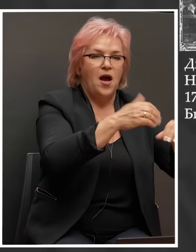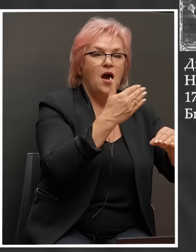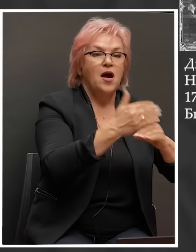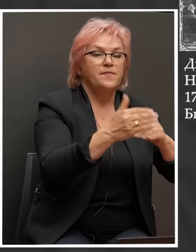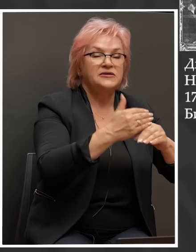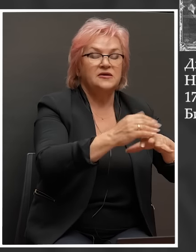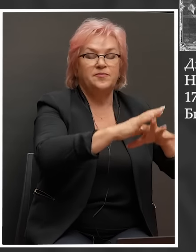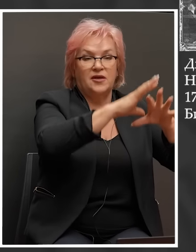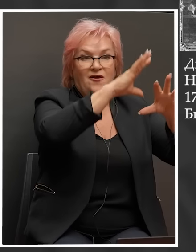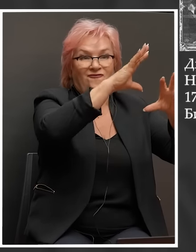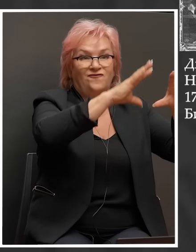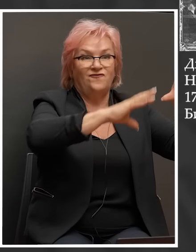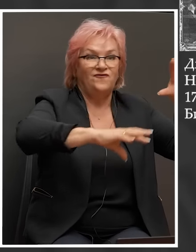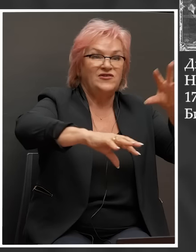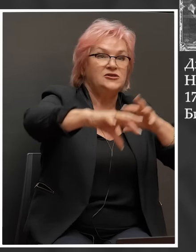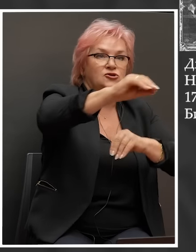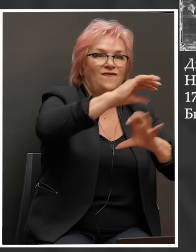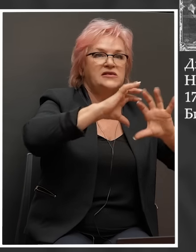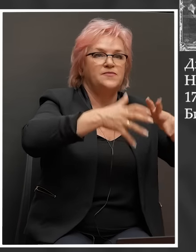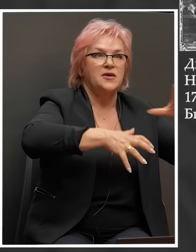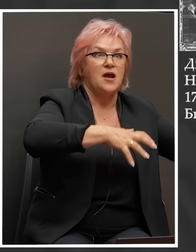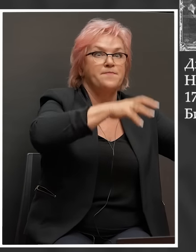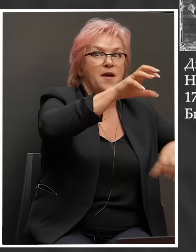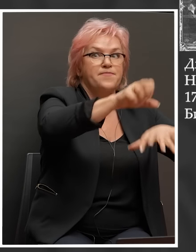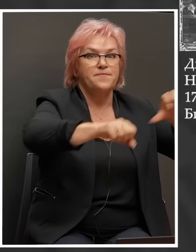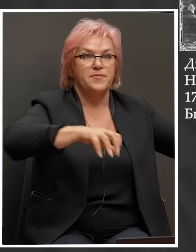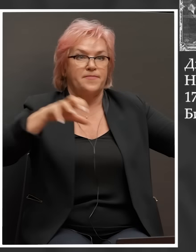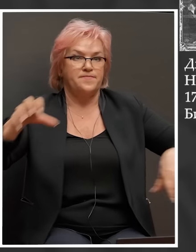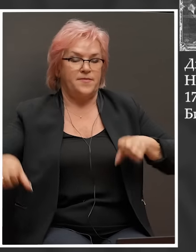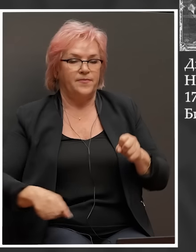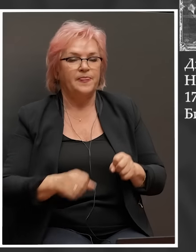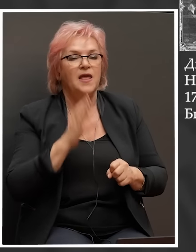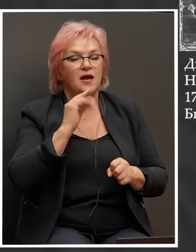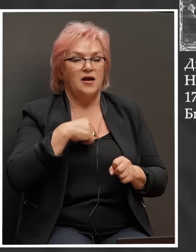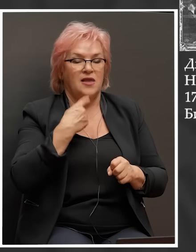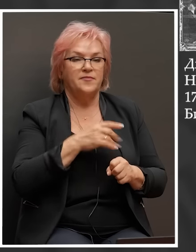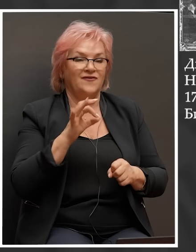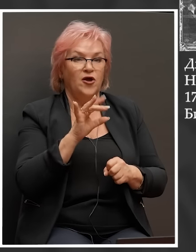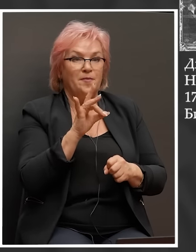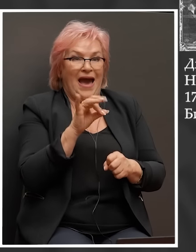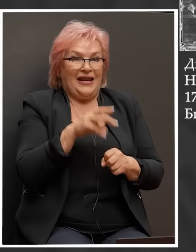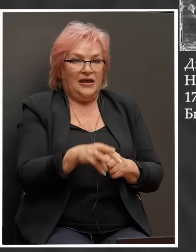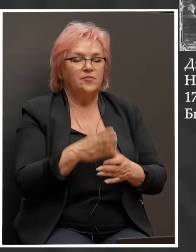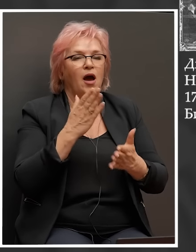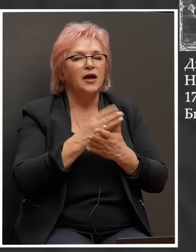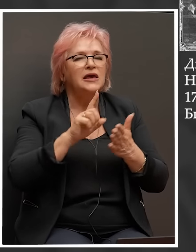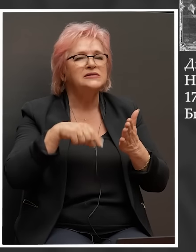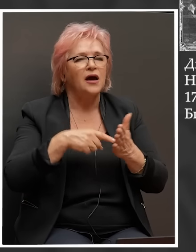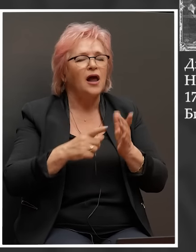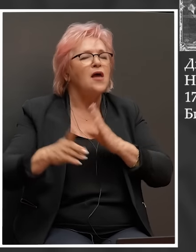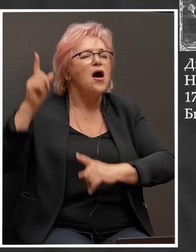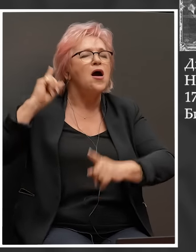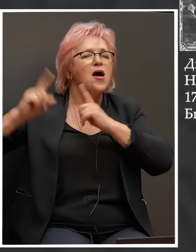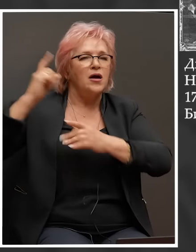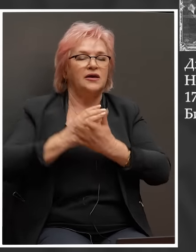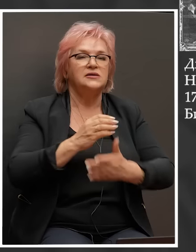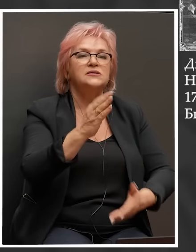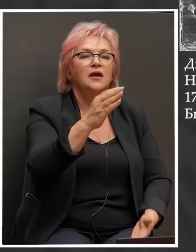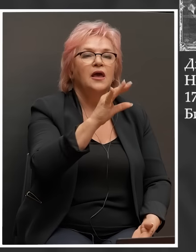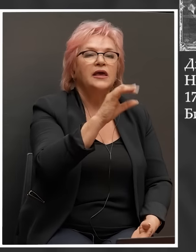занимают весь известный им тогда мир. И когда мы говорим с вами о Риме, а есть города гораздо древнее Рима,